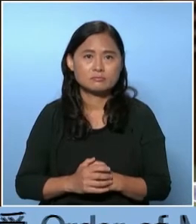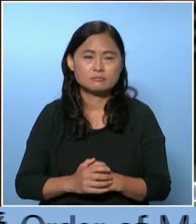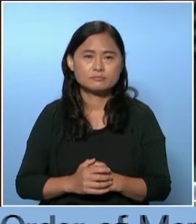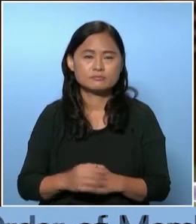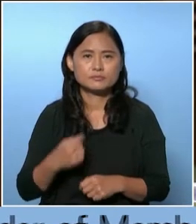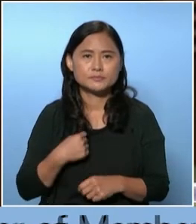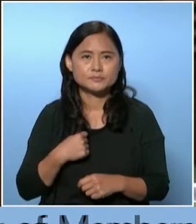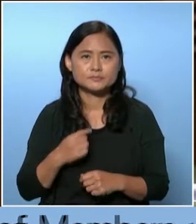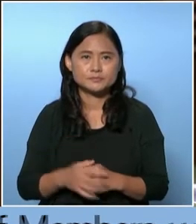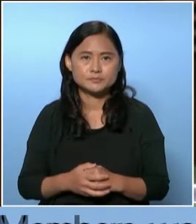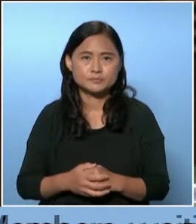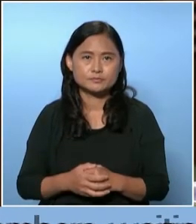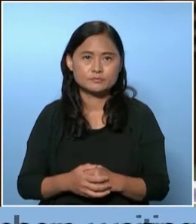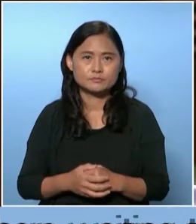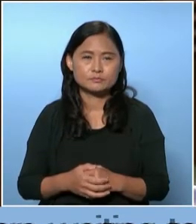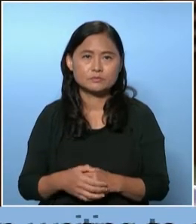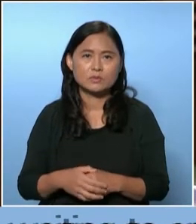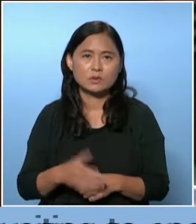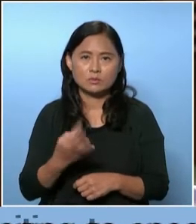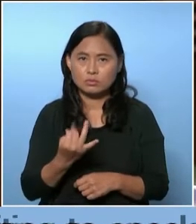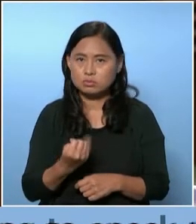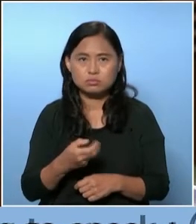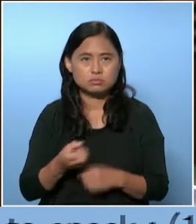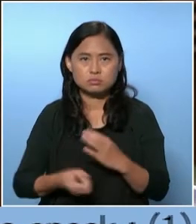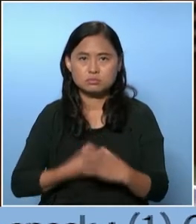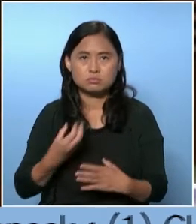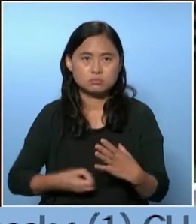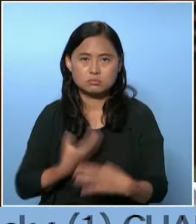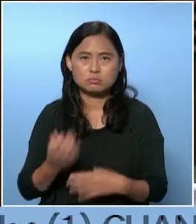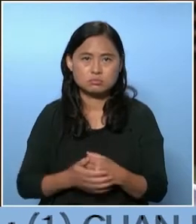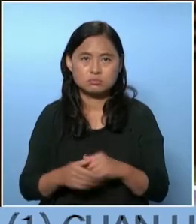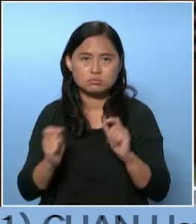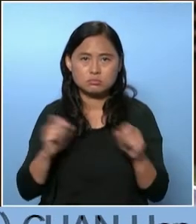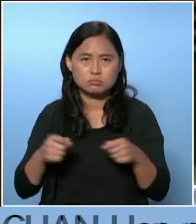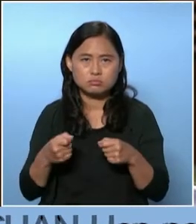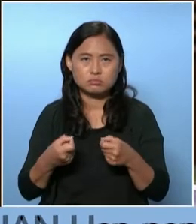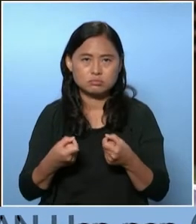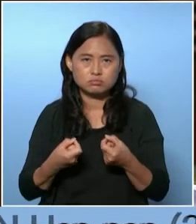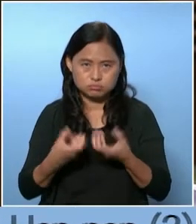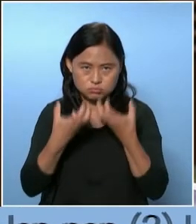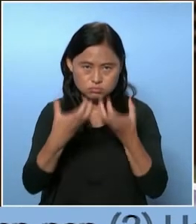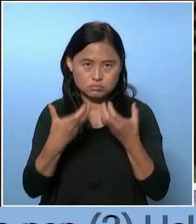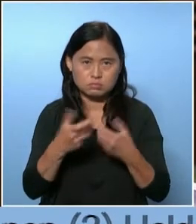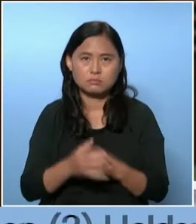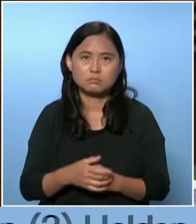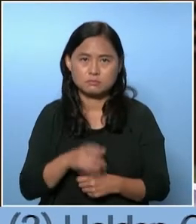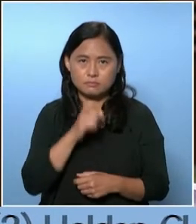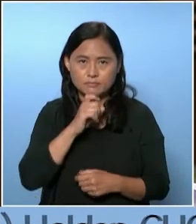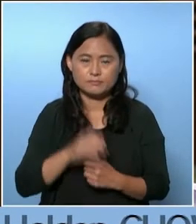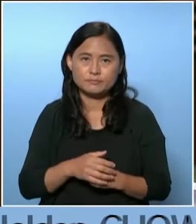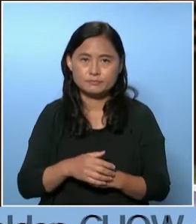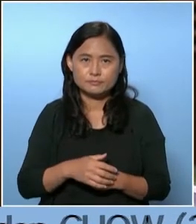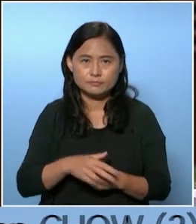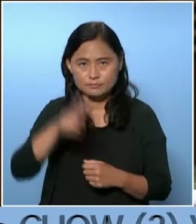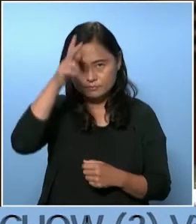本人亦都曾經多番向當局表達對這個問題的關注。行政長